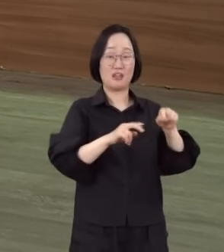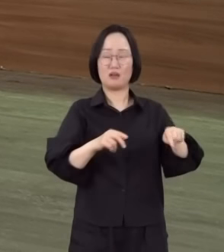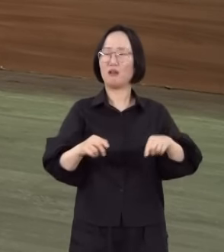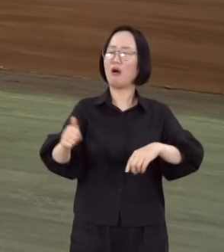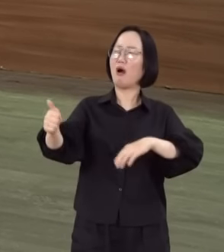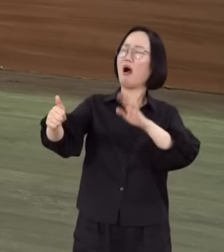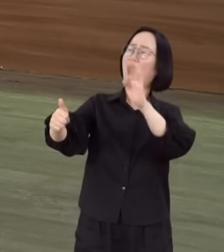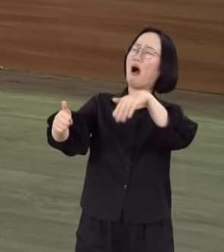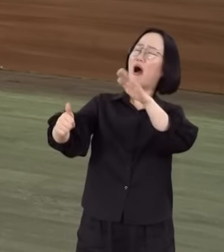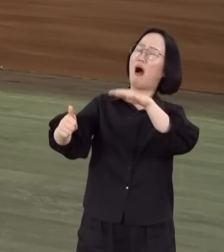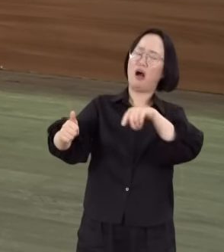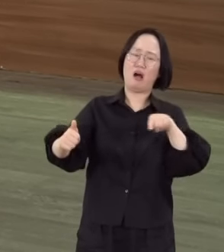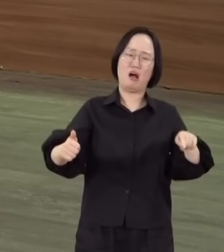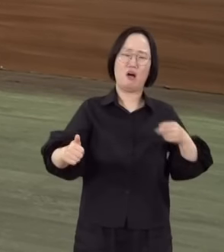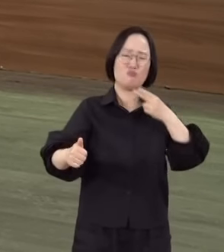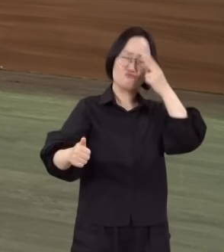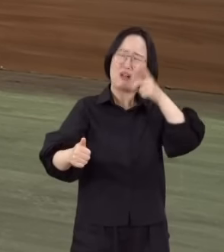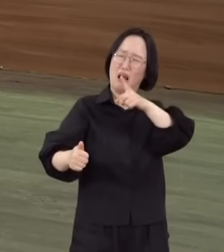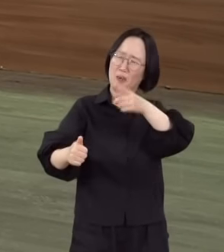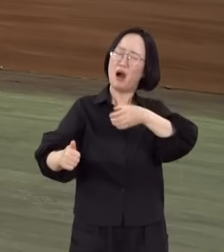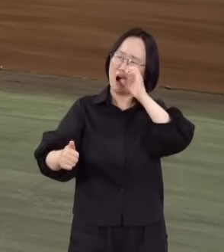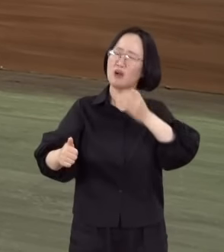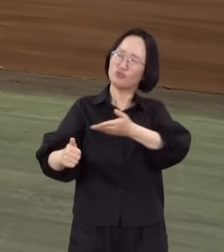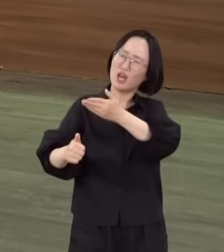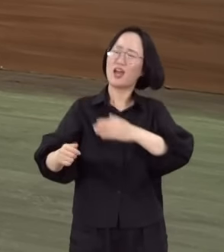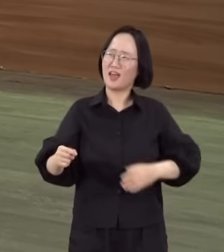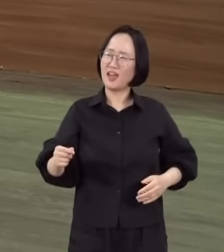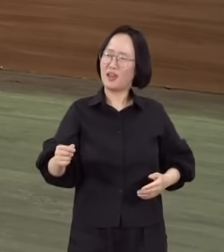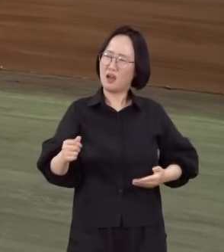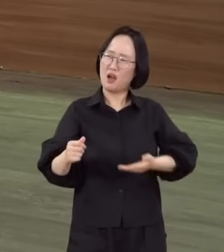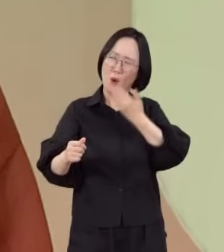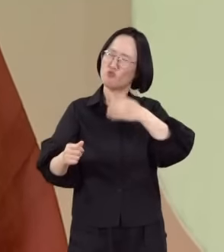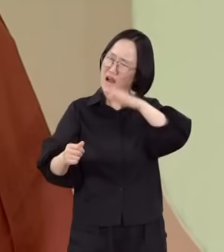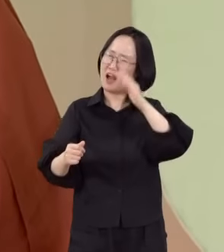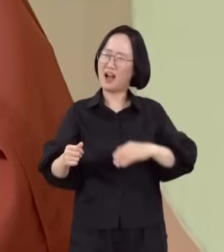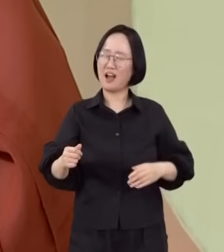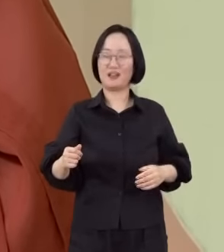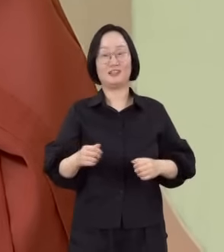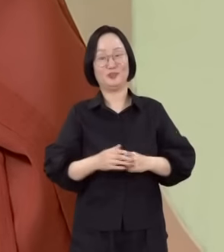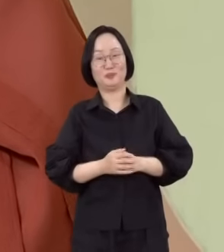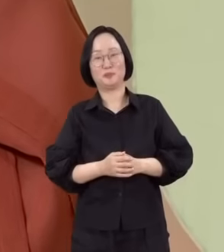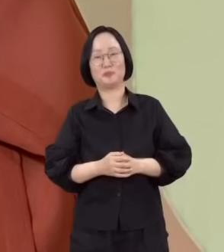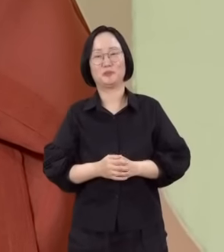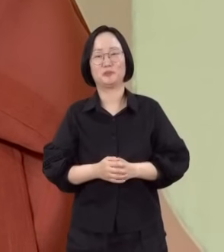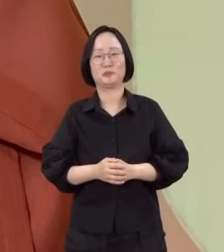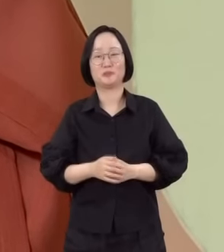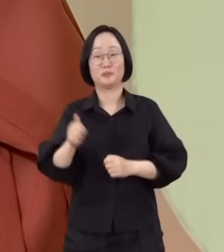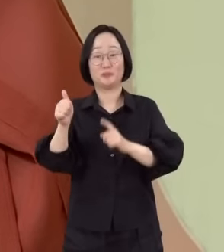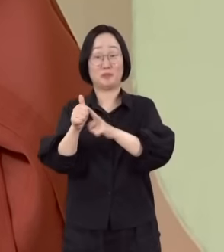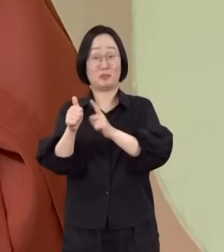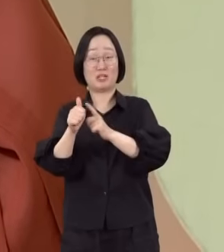여기 와서 이거 한 잔 먹고 가라고 한 잔 먹고 가라고 그래서 거사님이 그 가벼운